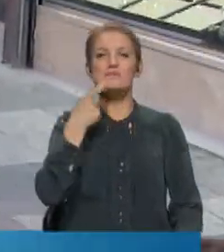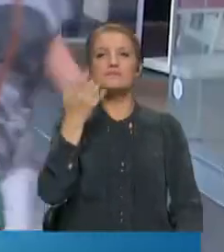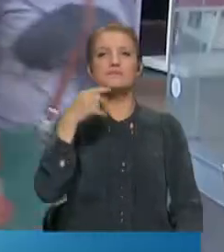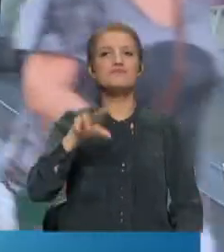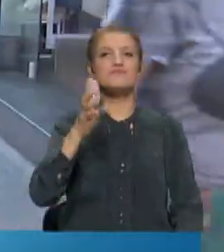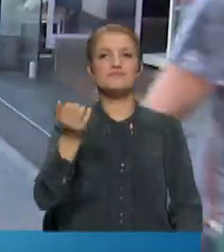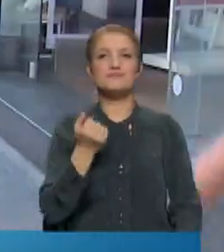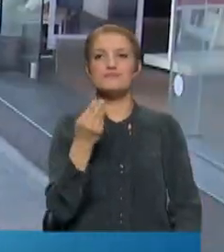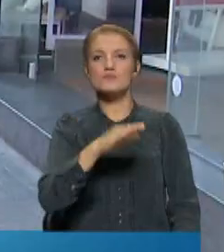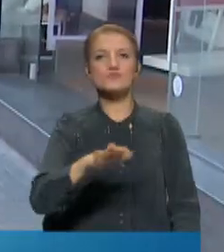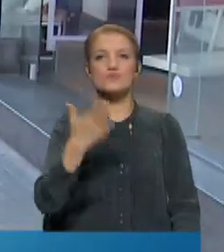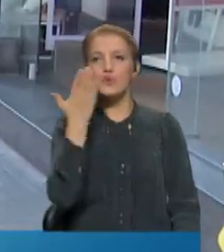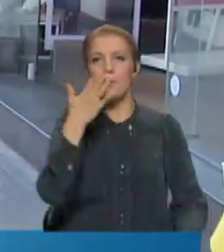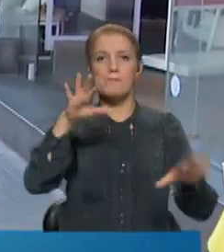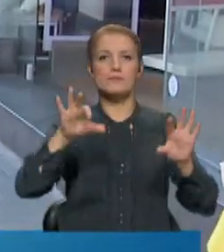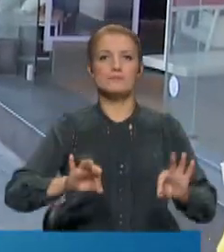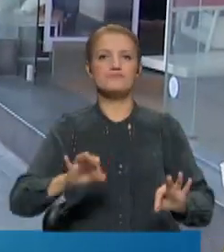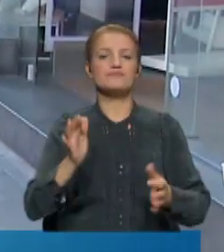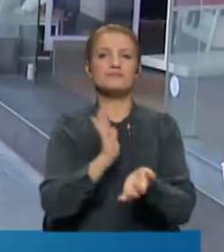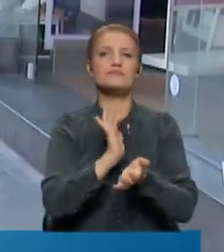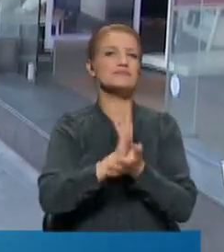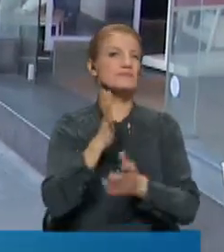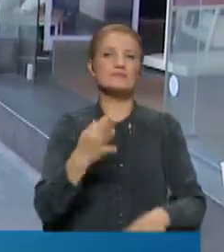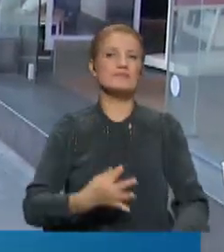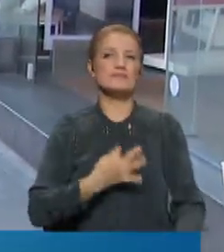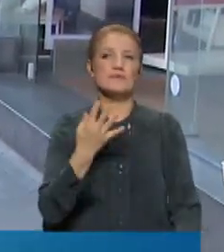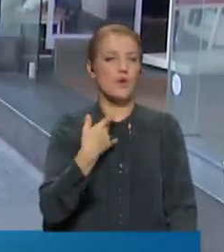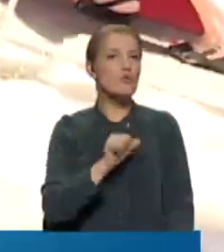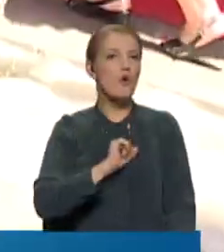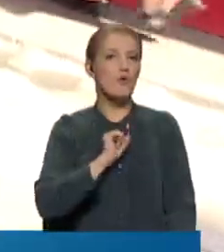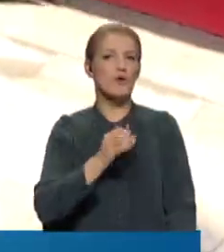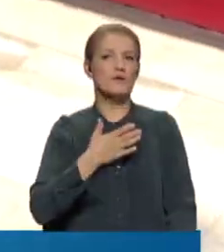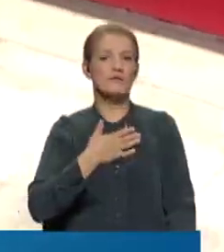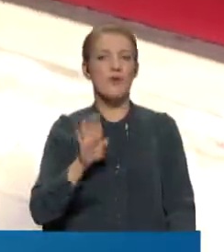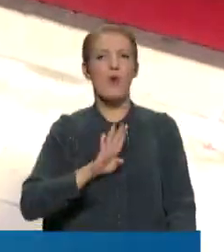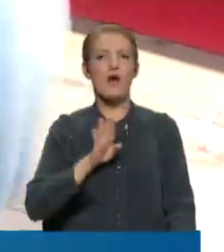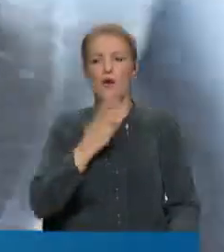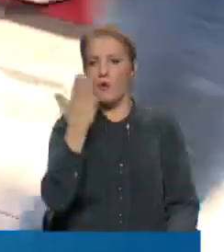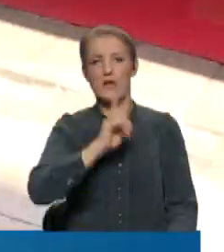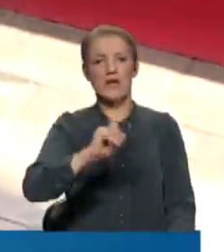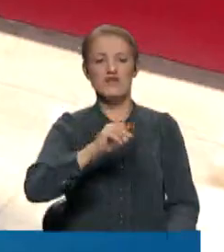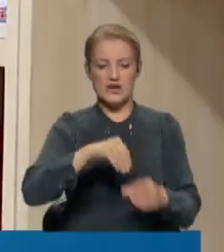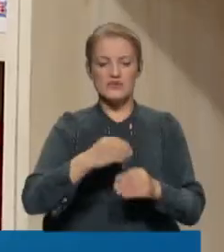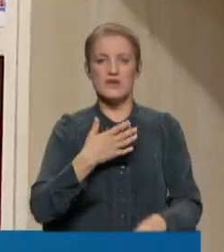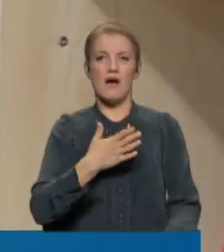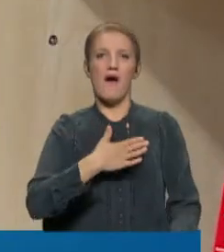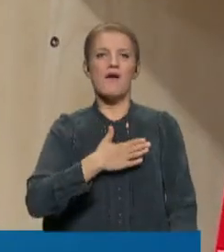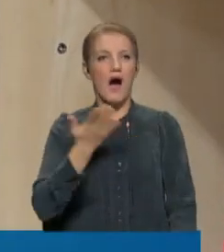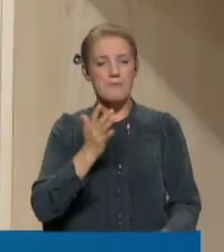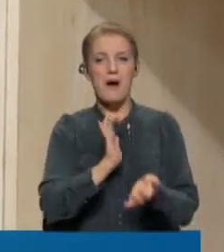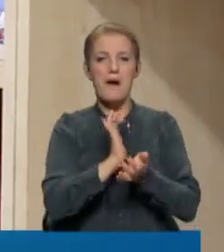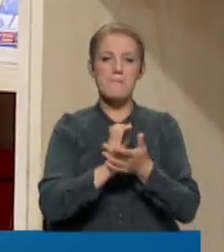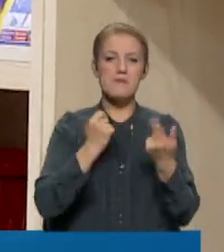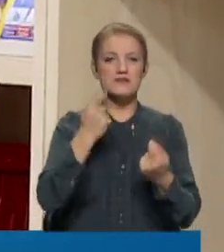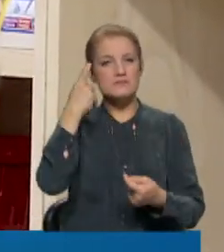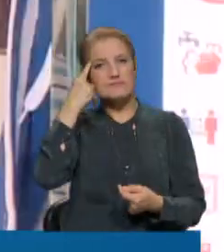liraya almıştık. Çocuğu okula başlayan ebeveyn ne hissediyor? Yani korkuyoruz. Öğrenciler okula gideceği için heyecanlama, aileler